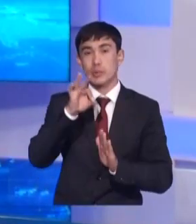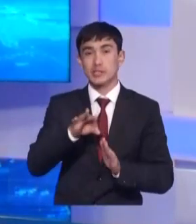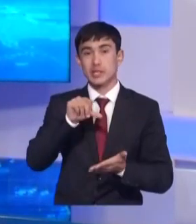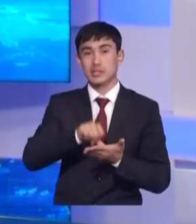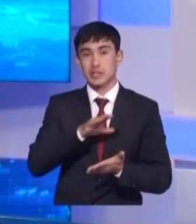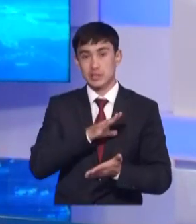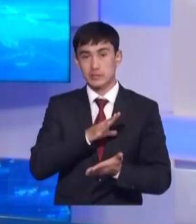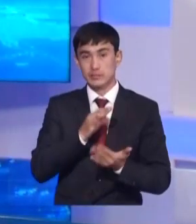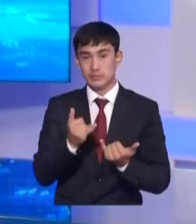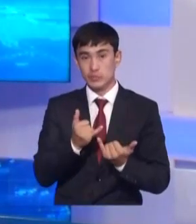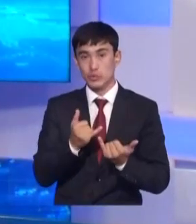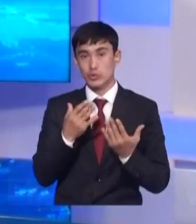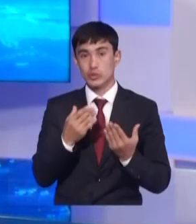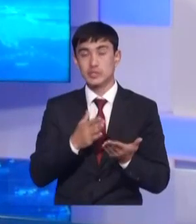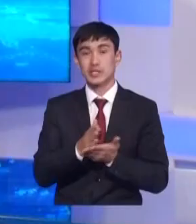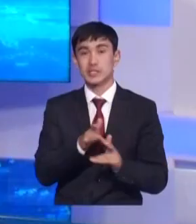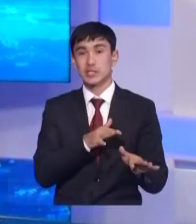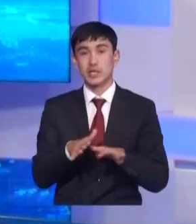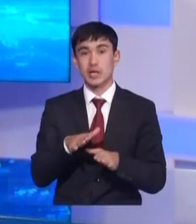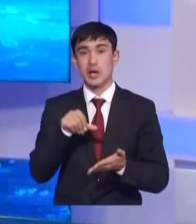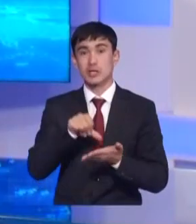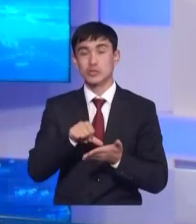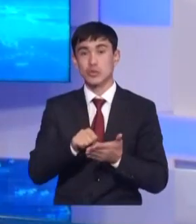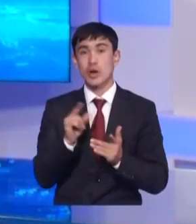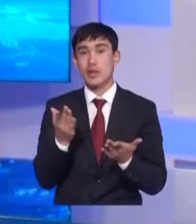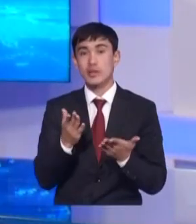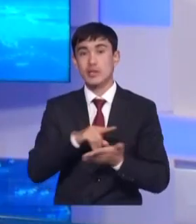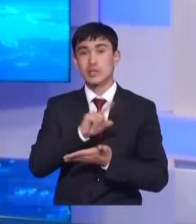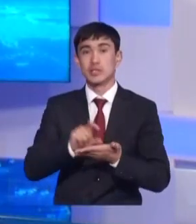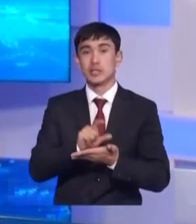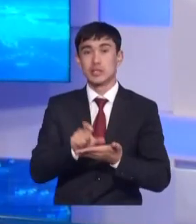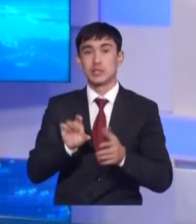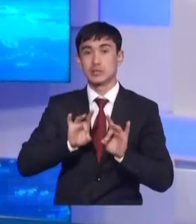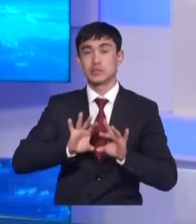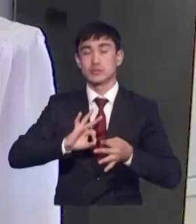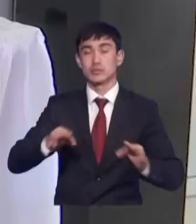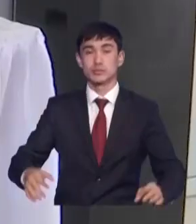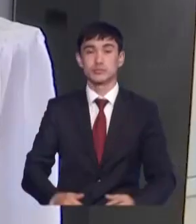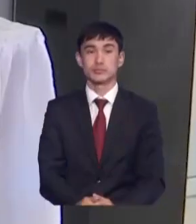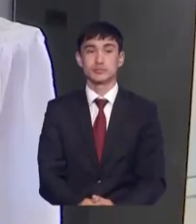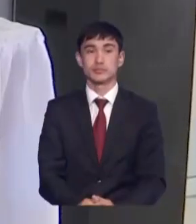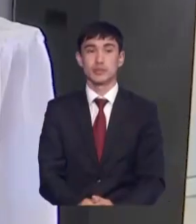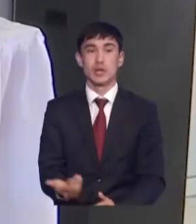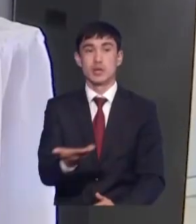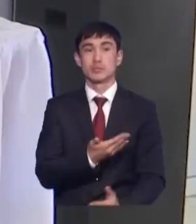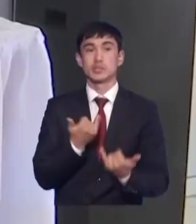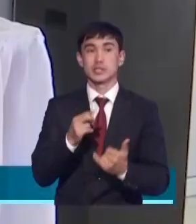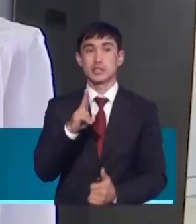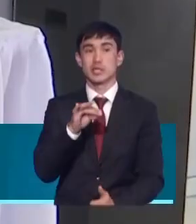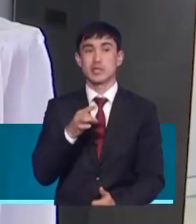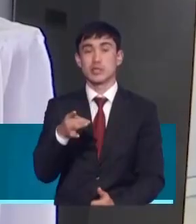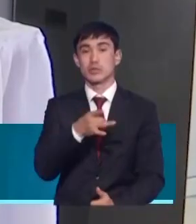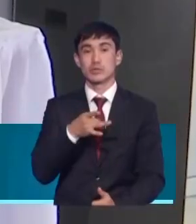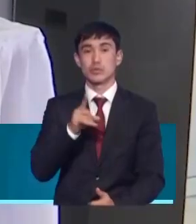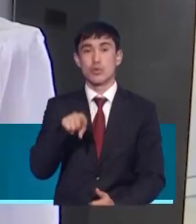60% қатысқан. Ал дәл бүгінгі саяси шараға қатысу қарқыны қандай? Тілші тарқатады. Қазір Кеген ауылдық округіне